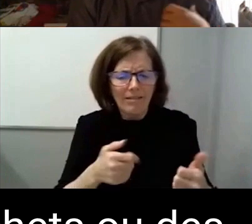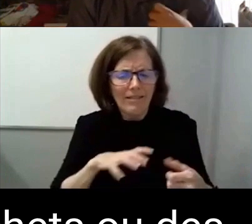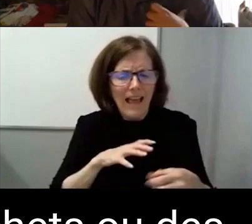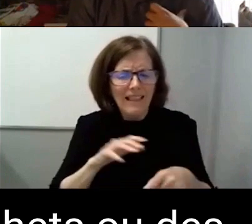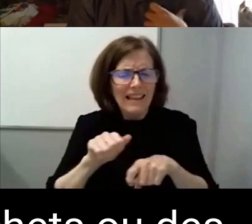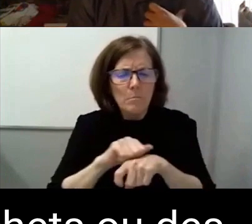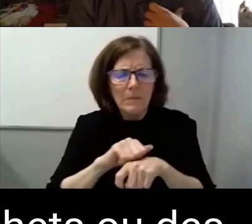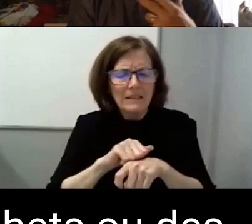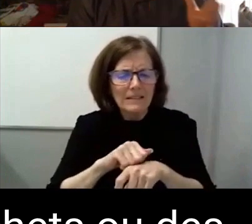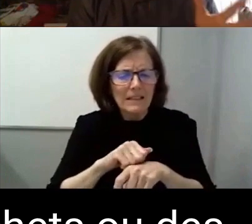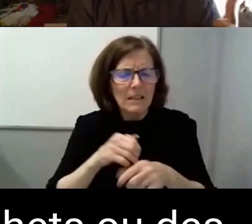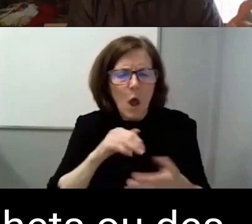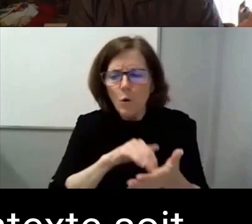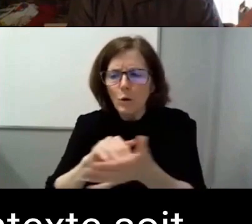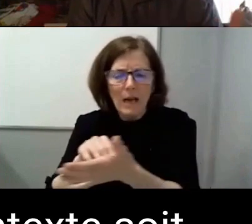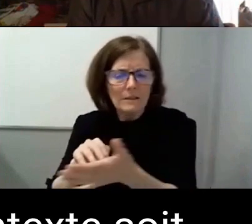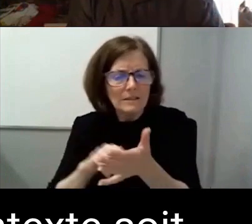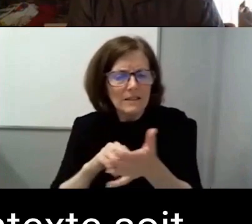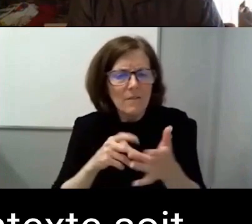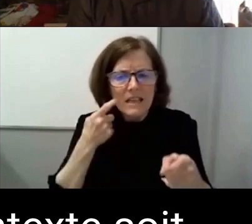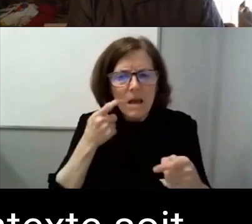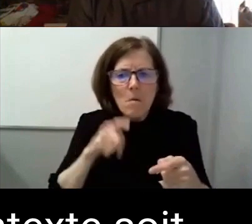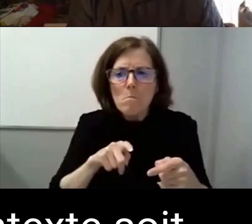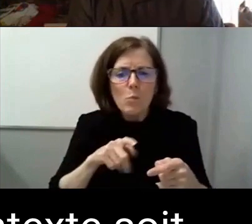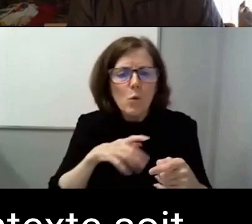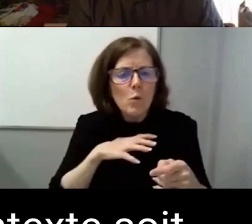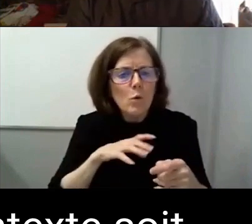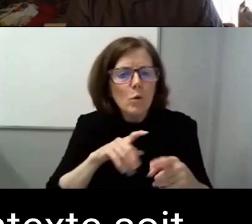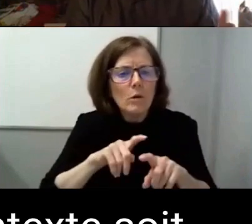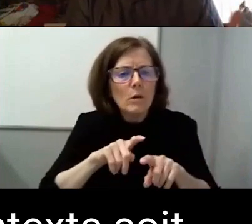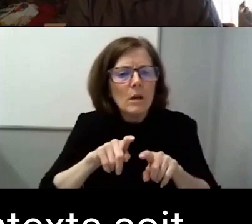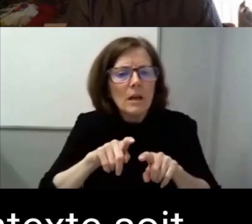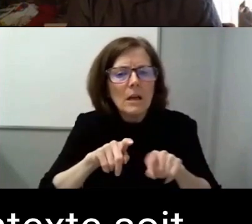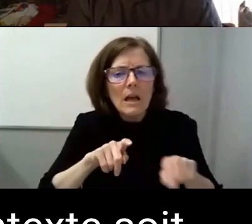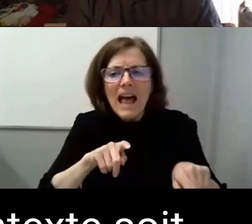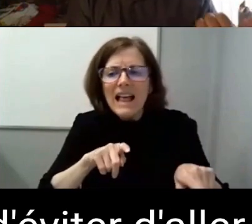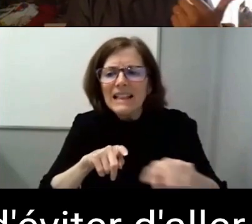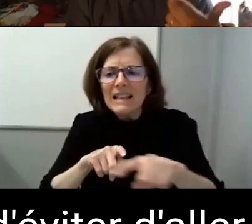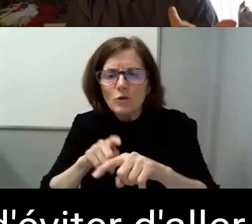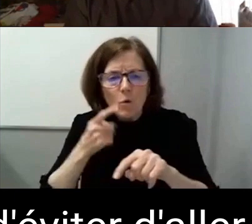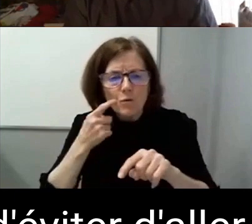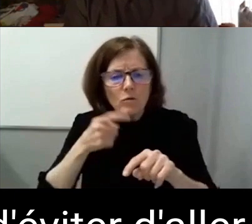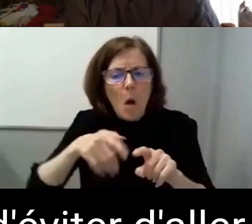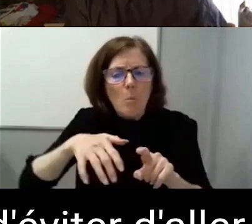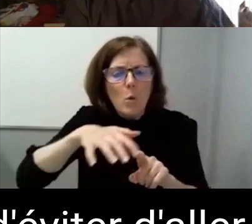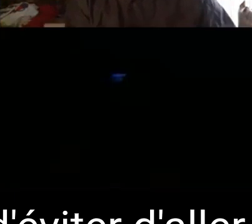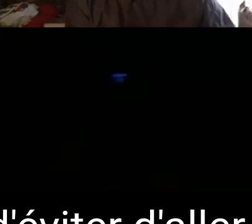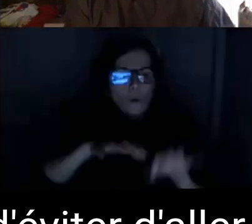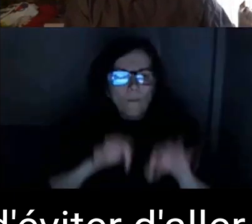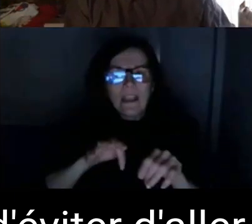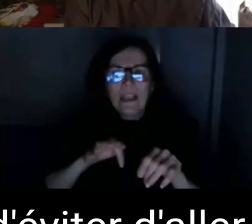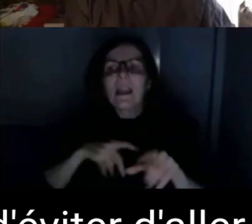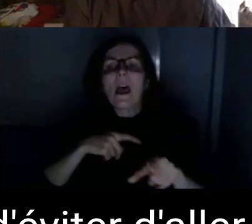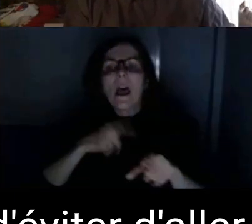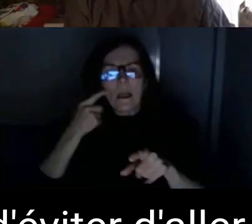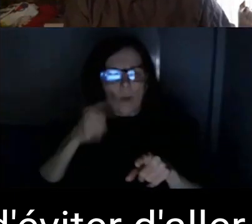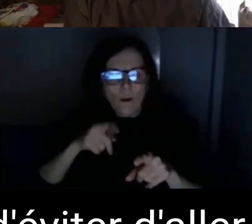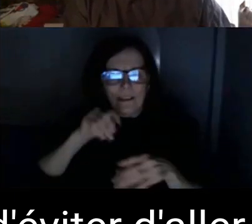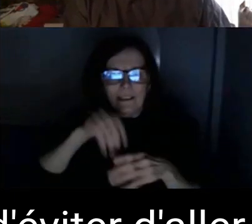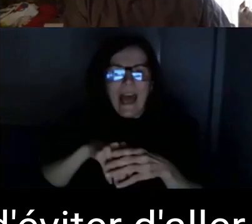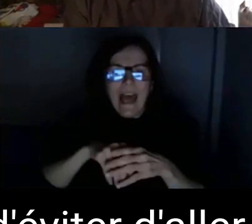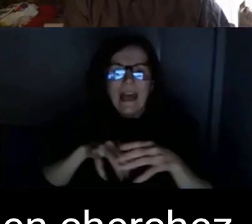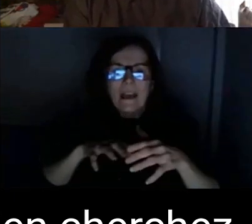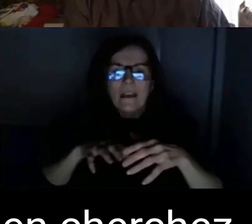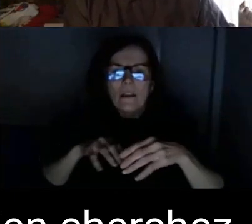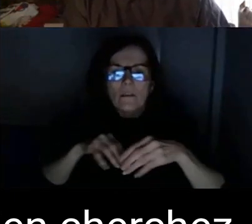champignons à partir des déchets ou des ressources qu'on mobilise dans notre contexte soit domestique ou de potager. Donc, on essaie